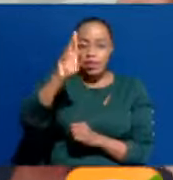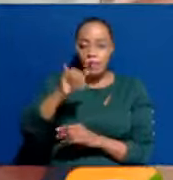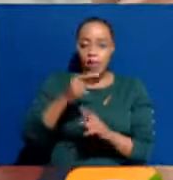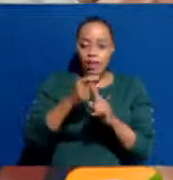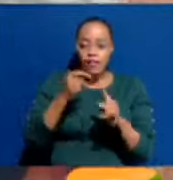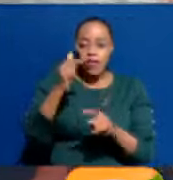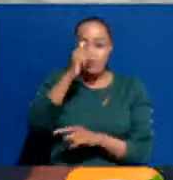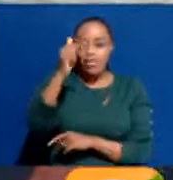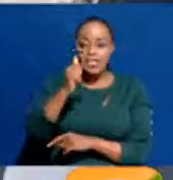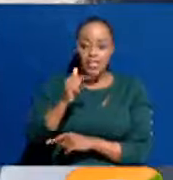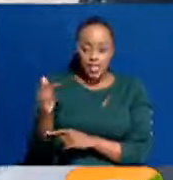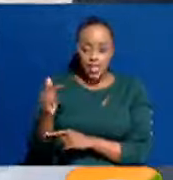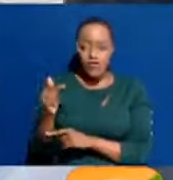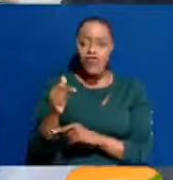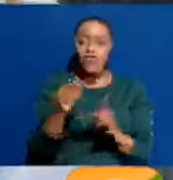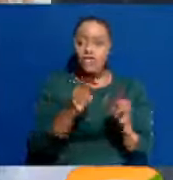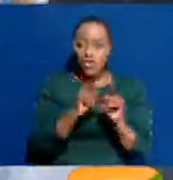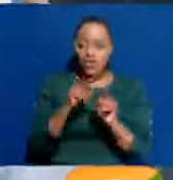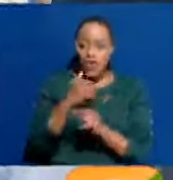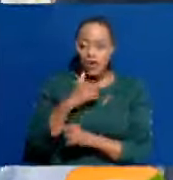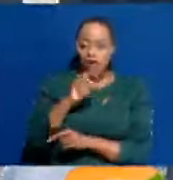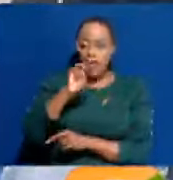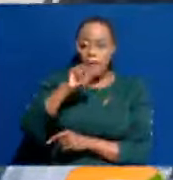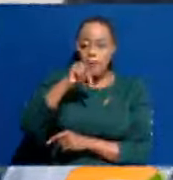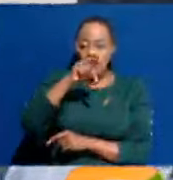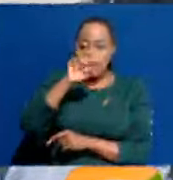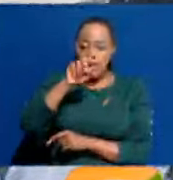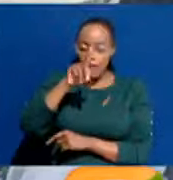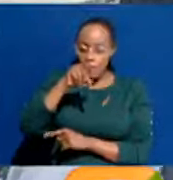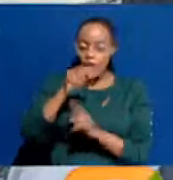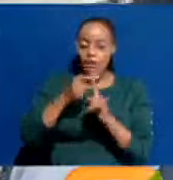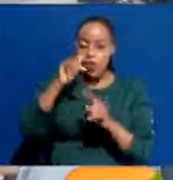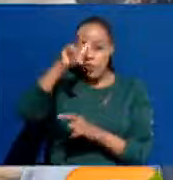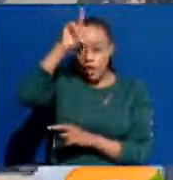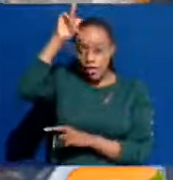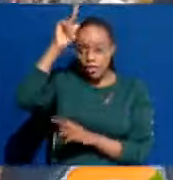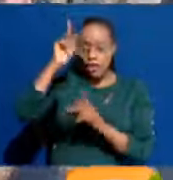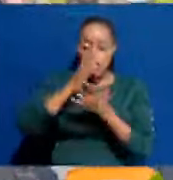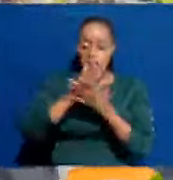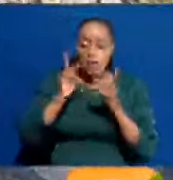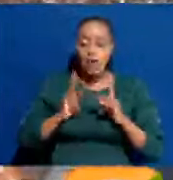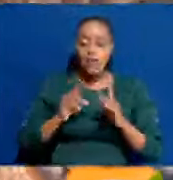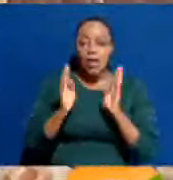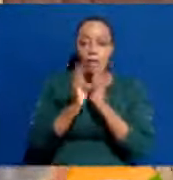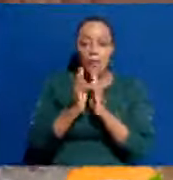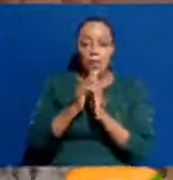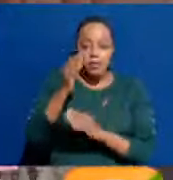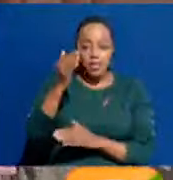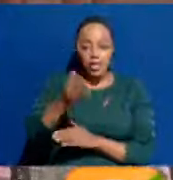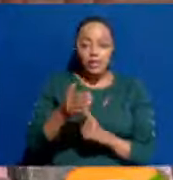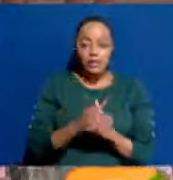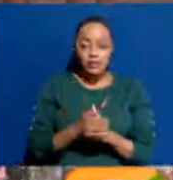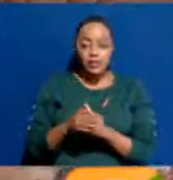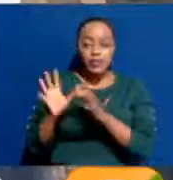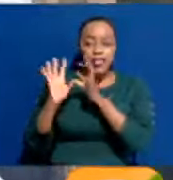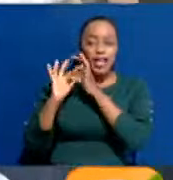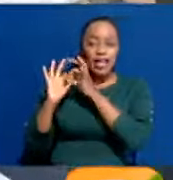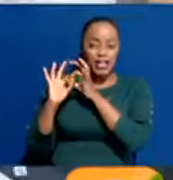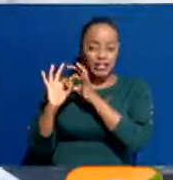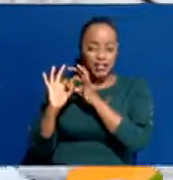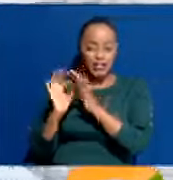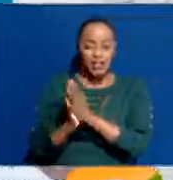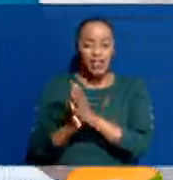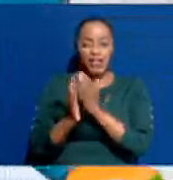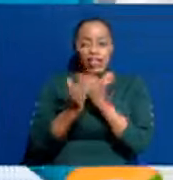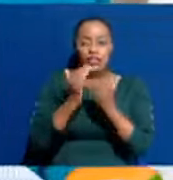kutoka Tanzania na Mahao Sepepe kutoka Lesotho ni baadhi ya wale tuliokumbana nao hapa. Utamaduni,